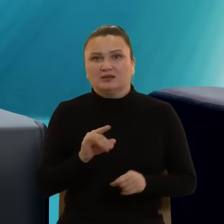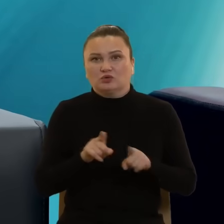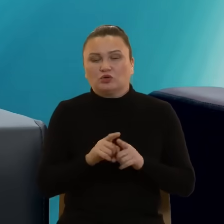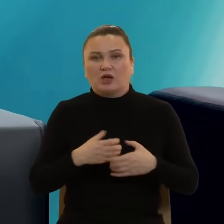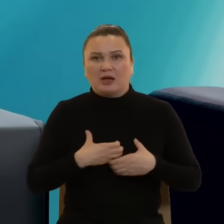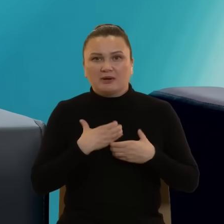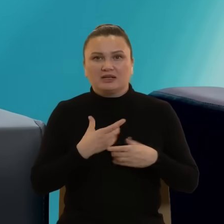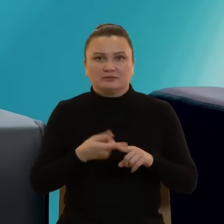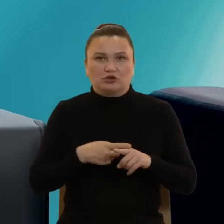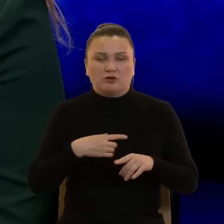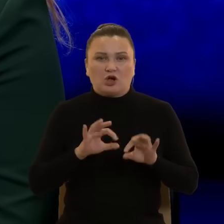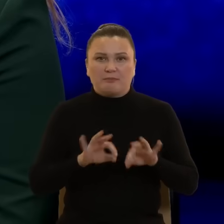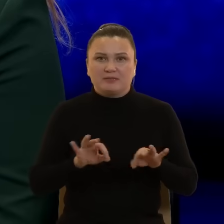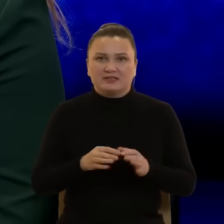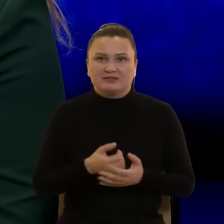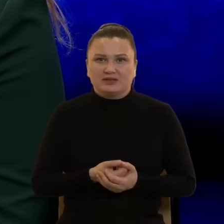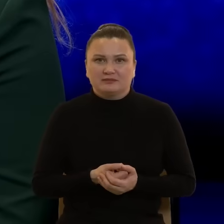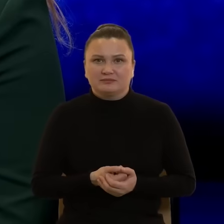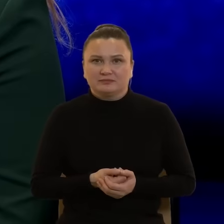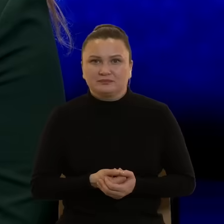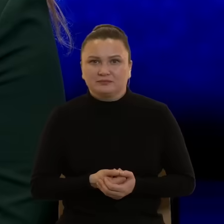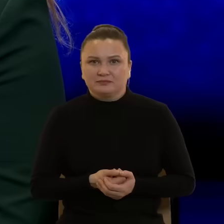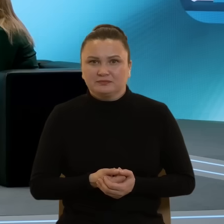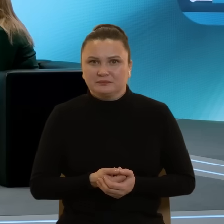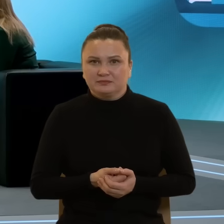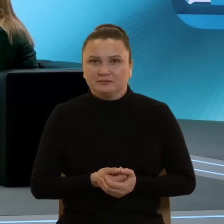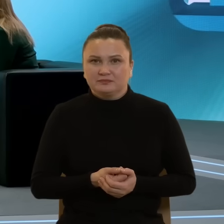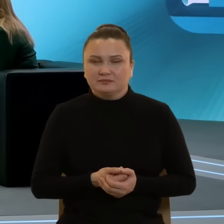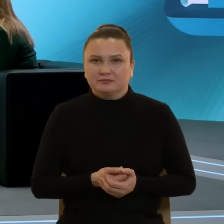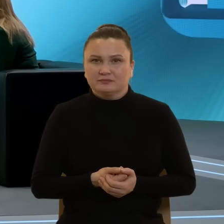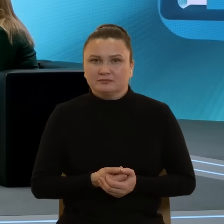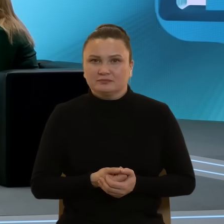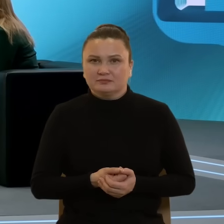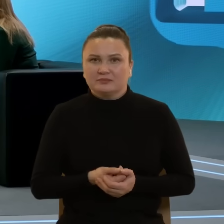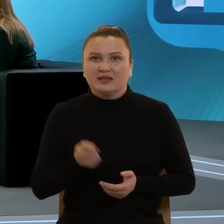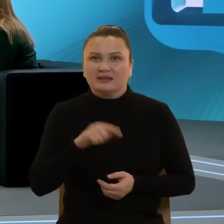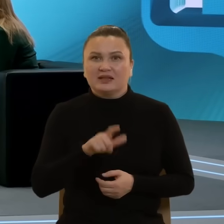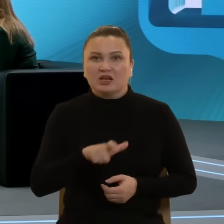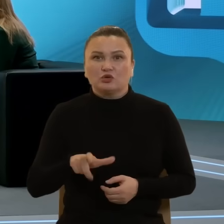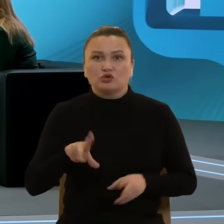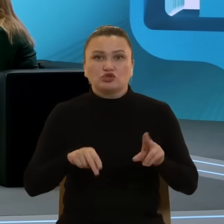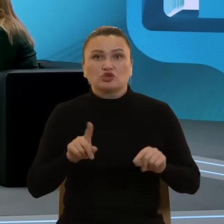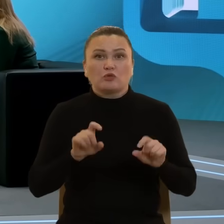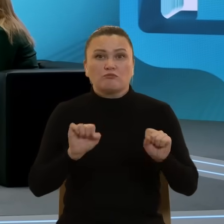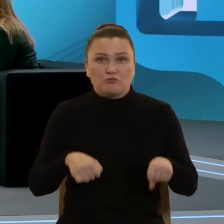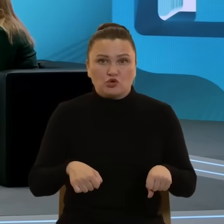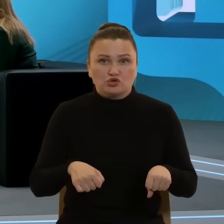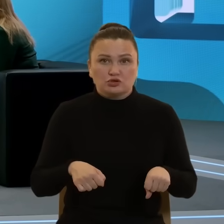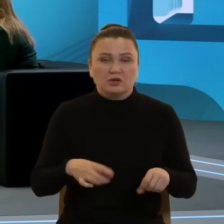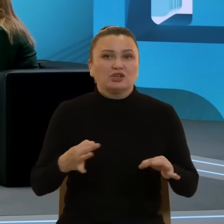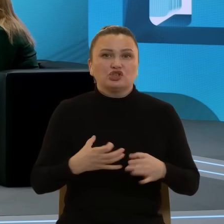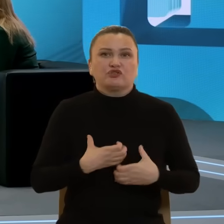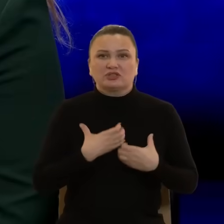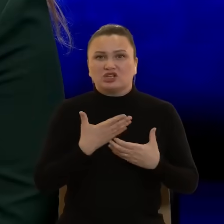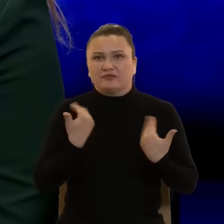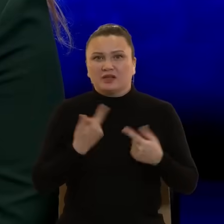который мы описывали через некоторое количество времени в будущем. Так что вот именно те люди, которые считают, что редко можно, потому что ничего